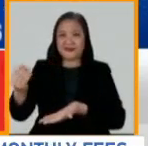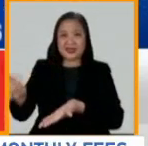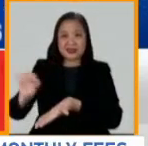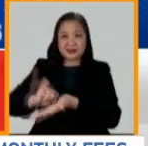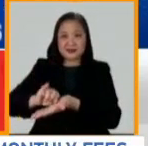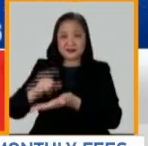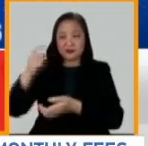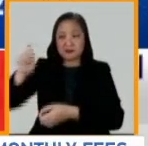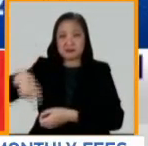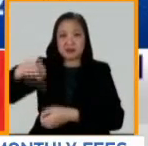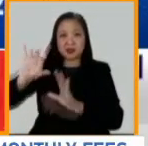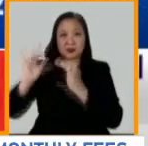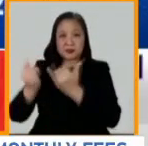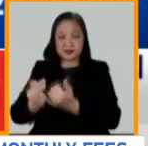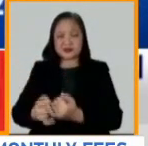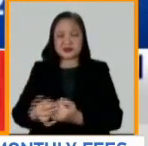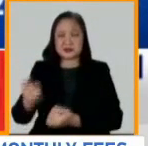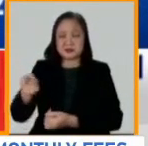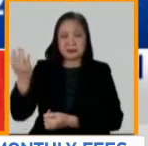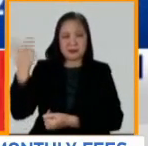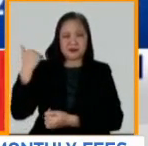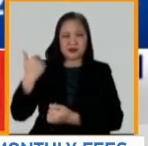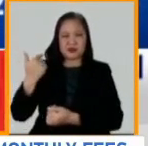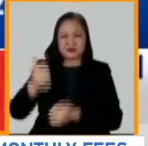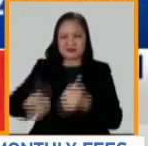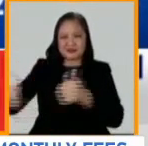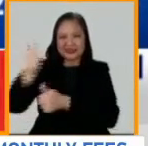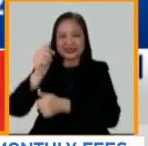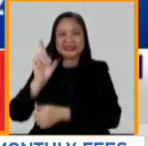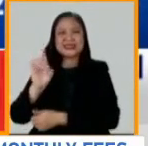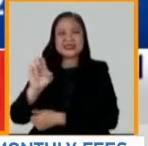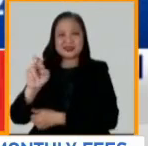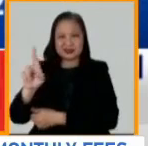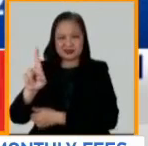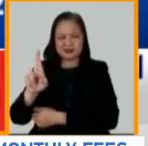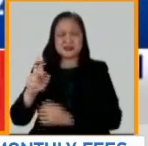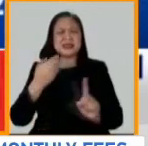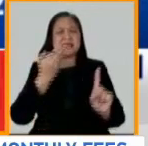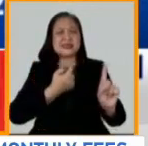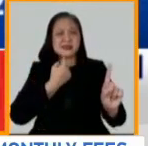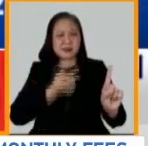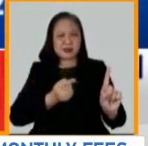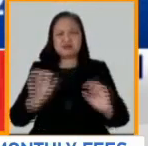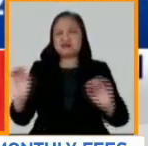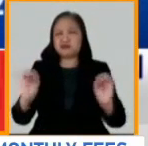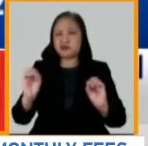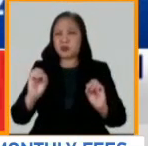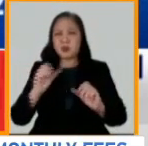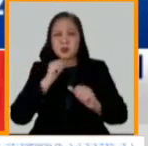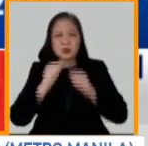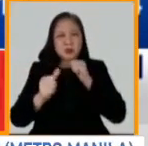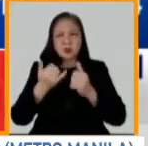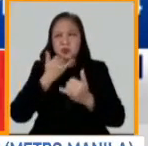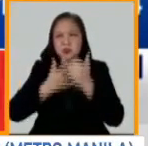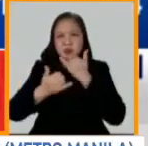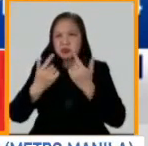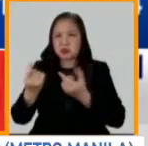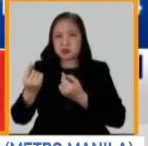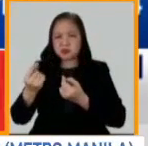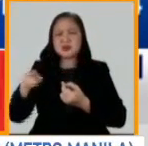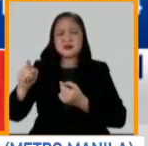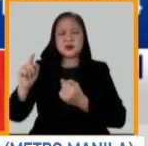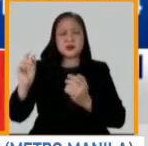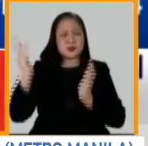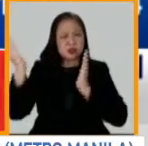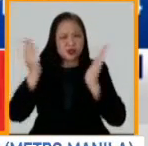DENR Secretary pa siya. Giit ni Atienza, wala siyang bahid ng anomalya sa lahat ng taon niya sa serbisyo publiko. Congressman,